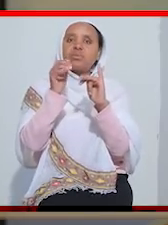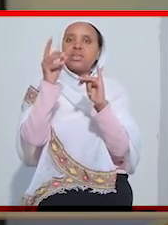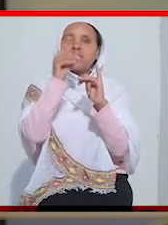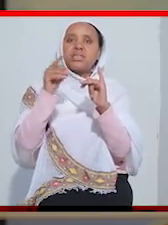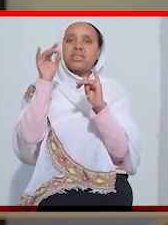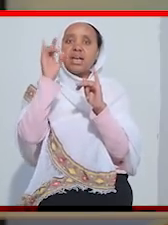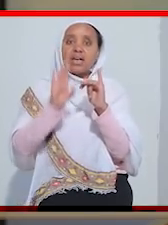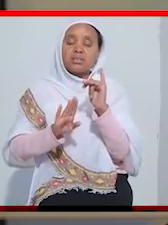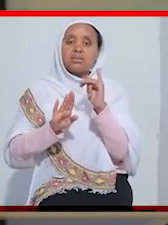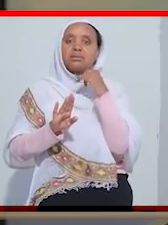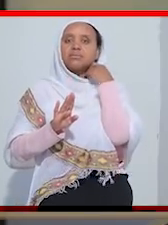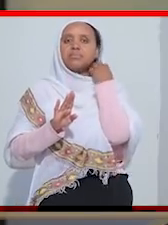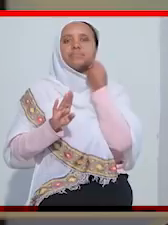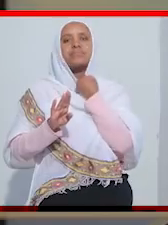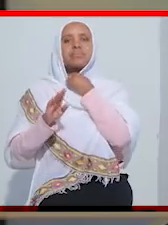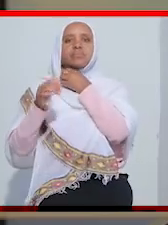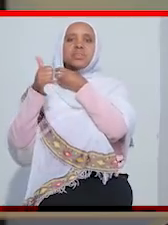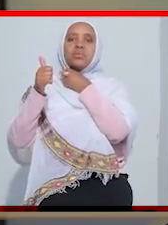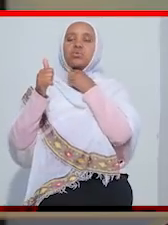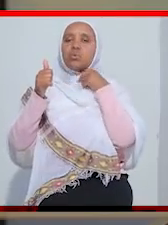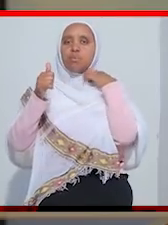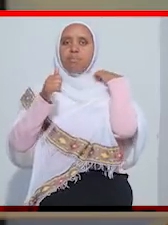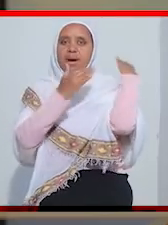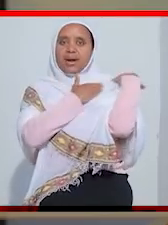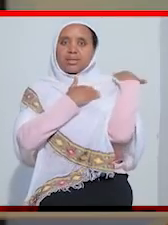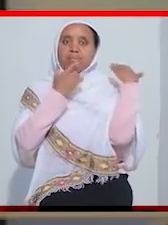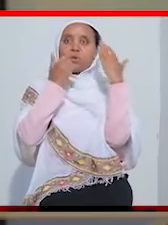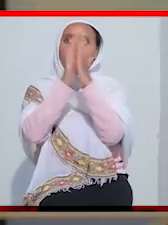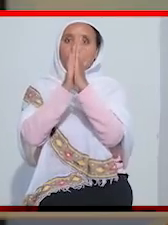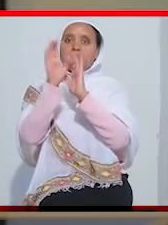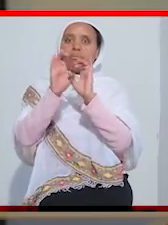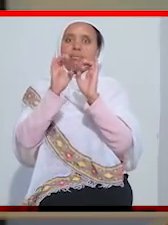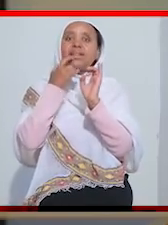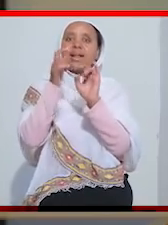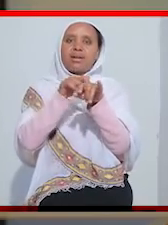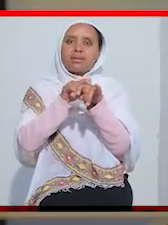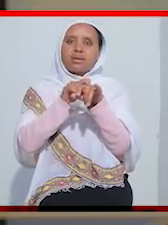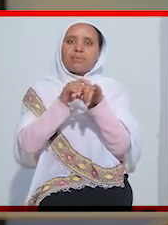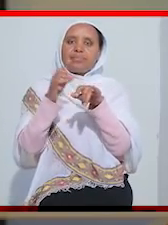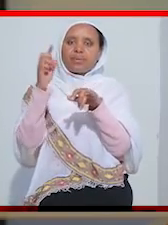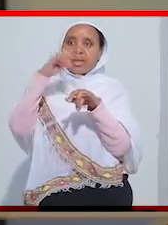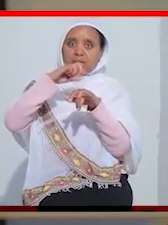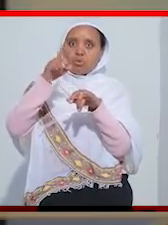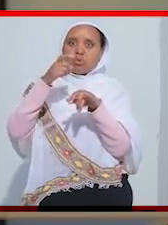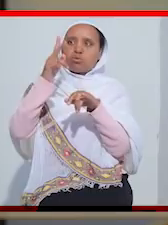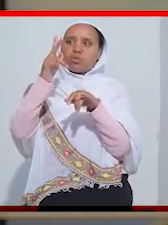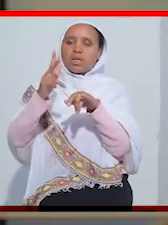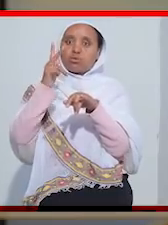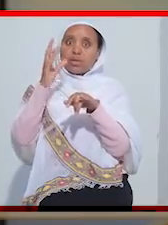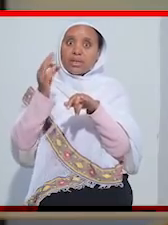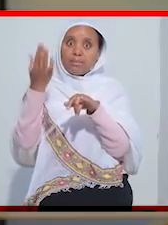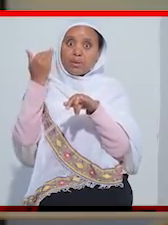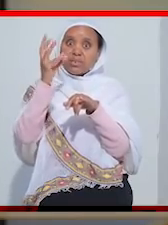ሆኖለታል። እንደዚሁ ሕዝቅያስም ለይግባ ጽላሎት እስከ አሠርቱ ማርጋት የሚለውን ጸሎት በተናገረ ጊዜ